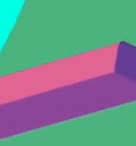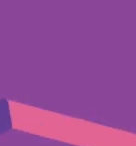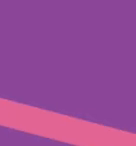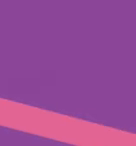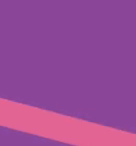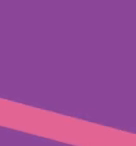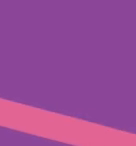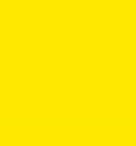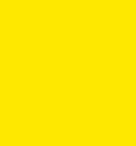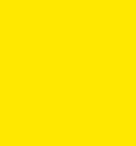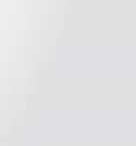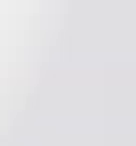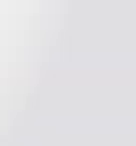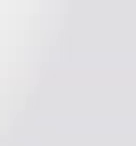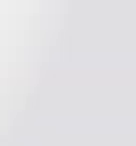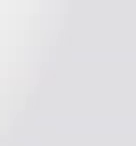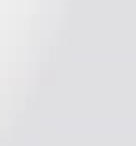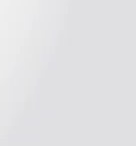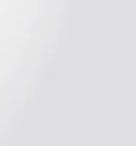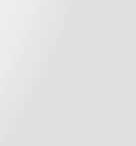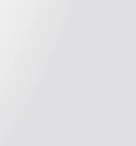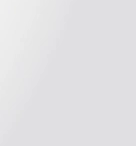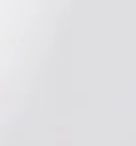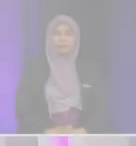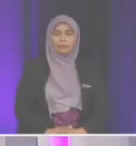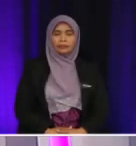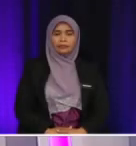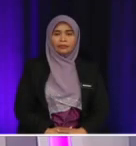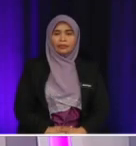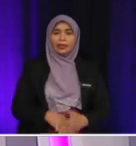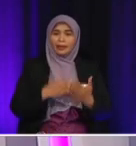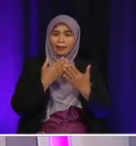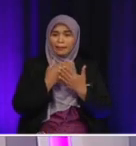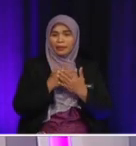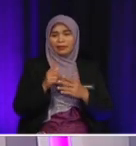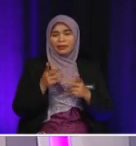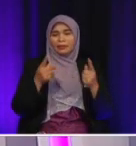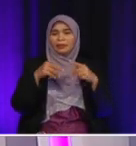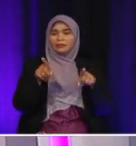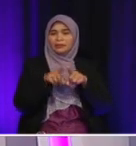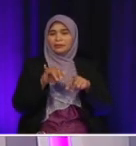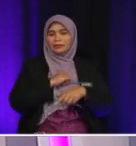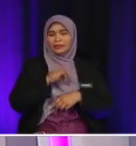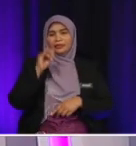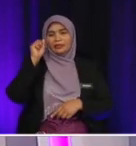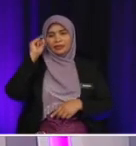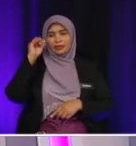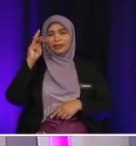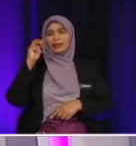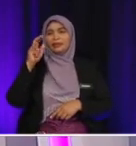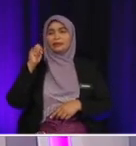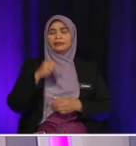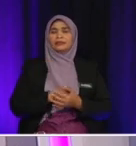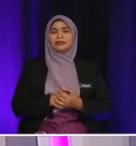KPM Didik TV KPM baikah kembali bersama sayafan Az di didik TV